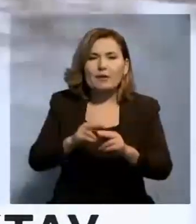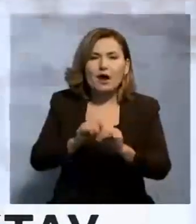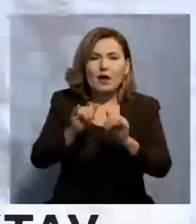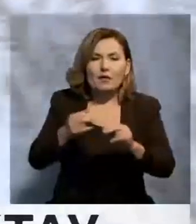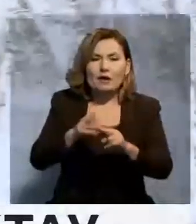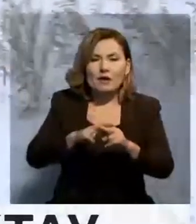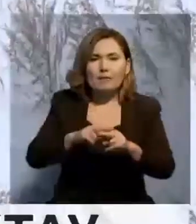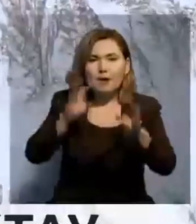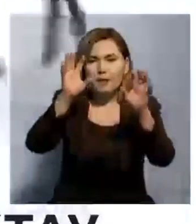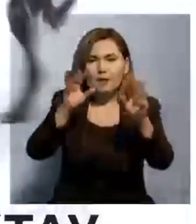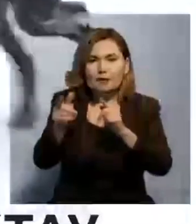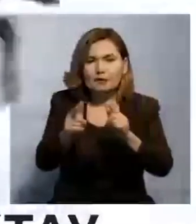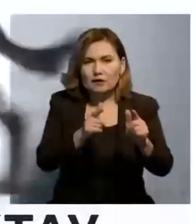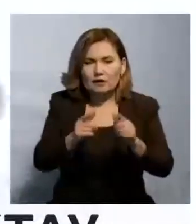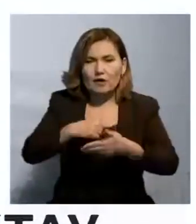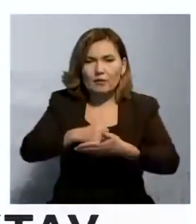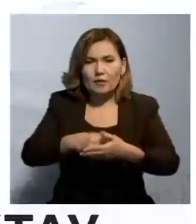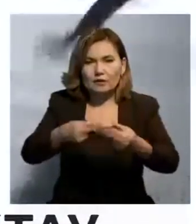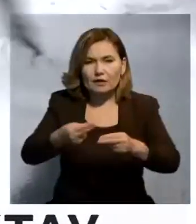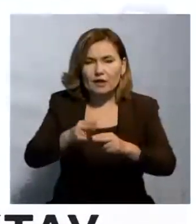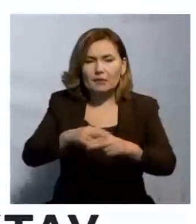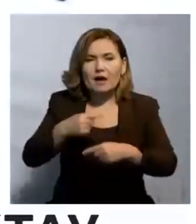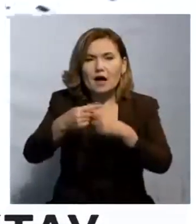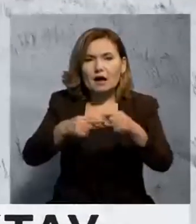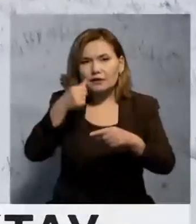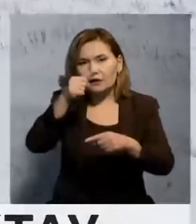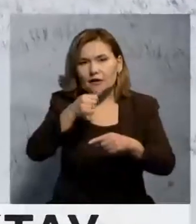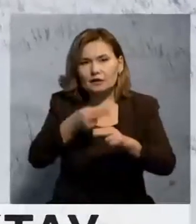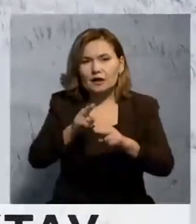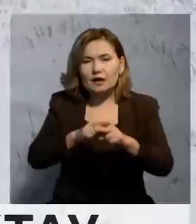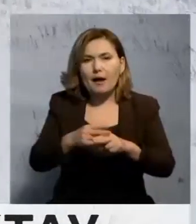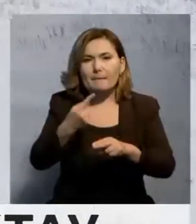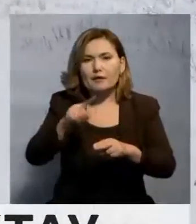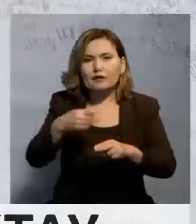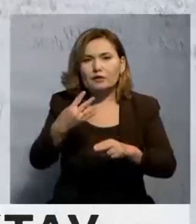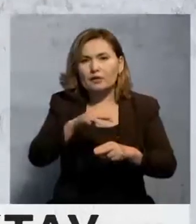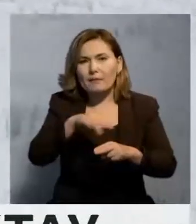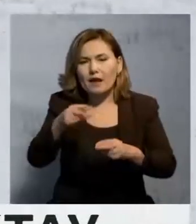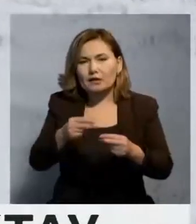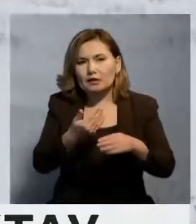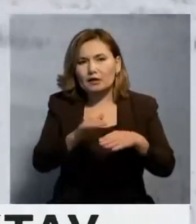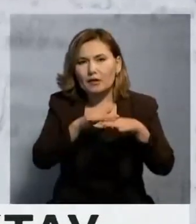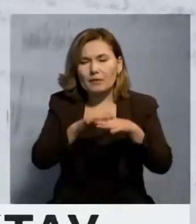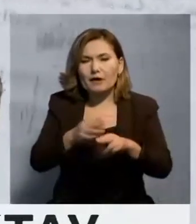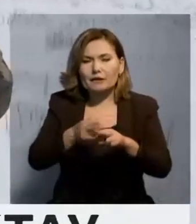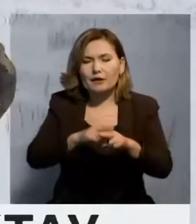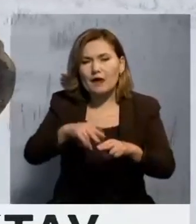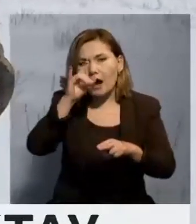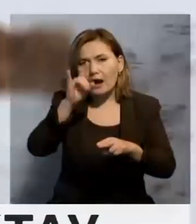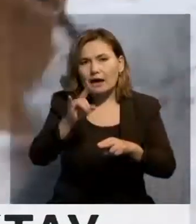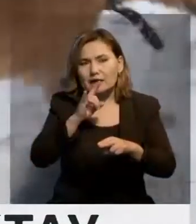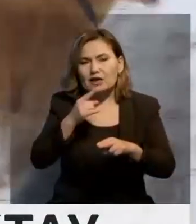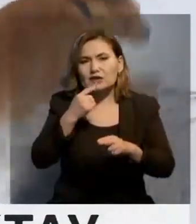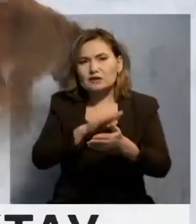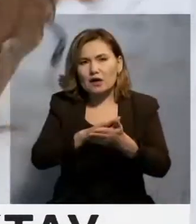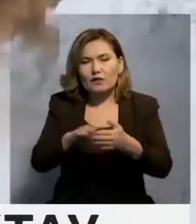бойынша заң жобасын әзірлеп те қойған. Алдағы жылы 1,4 миллиард теңге бөлінеді деген үміт бар. Бұйырса, қазақы ит тұқымын